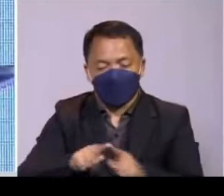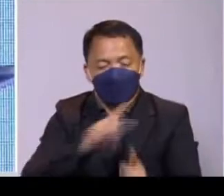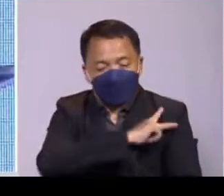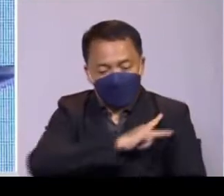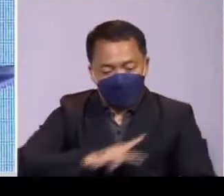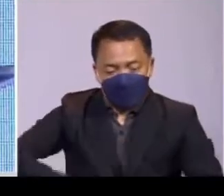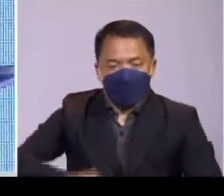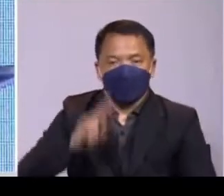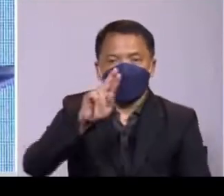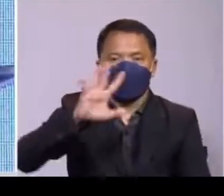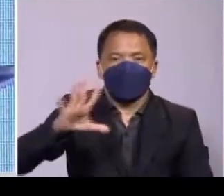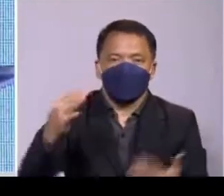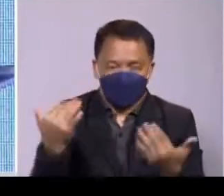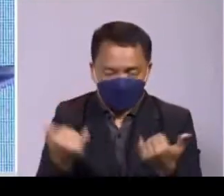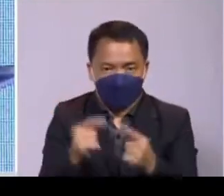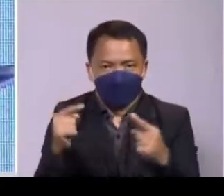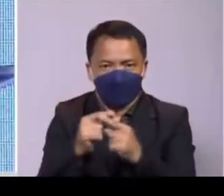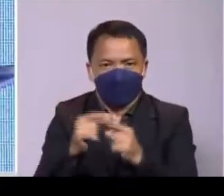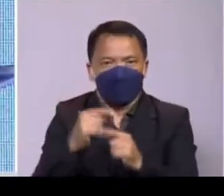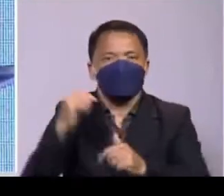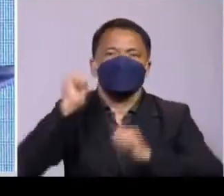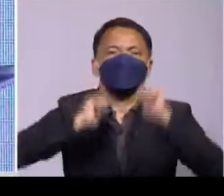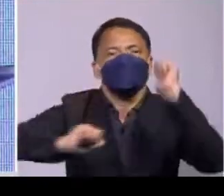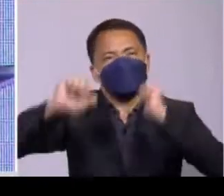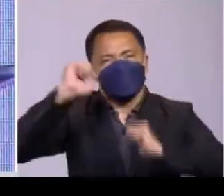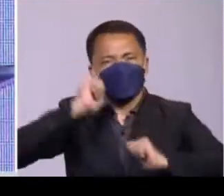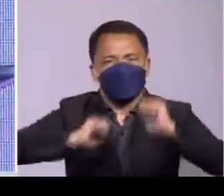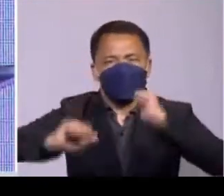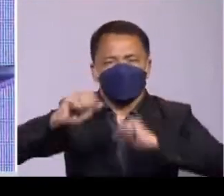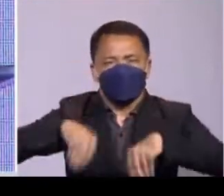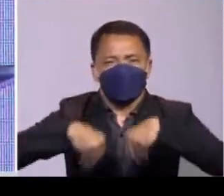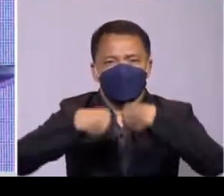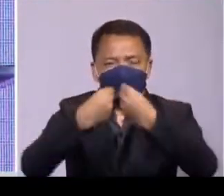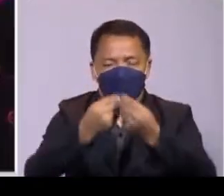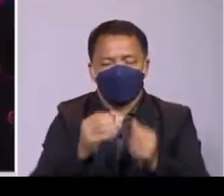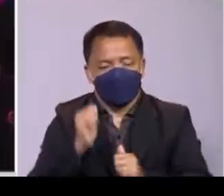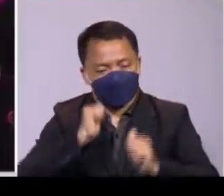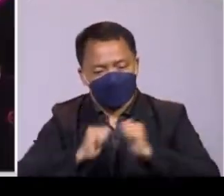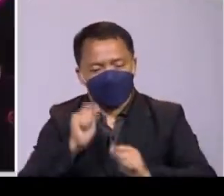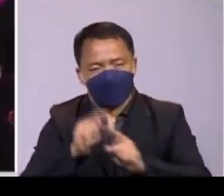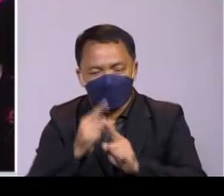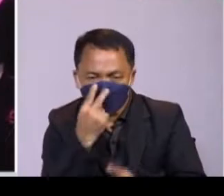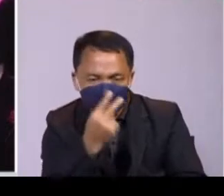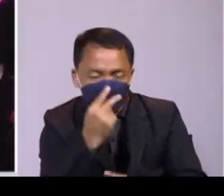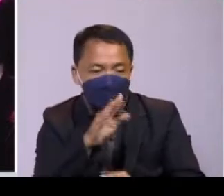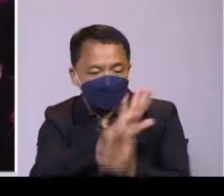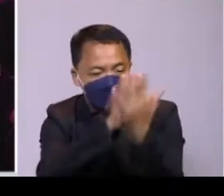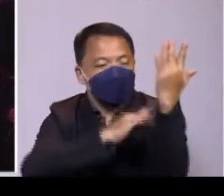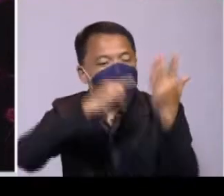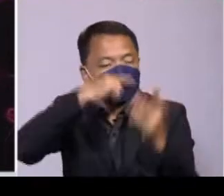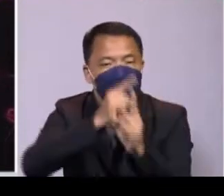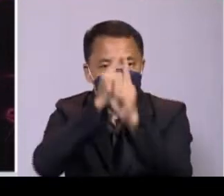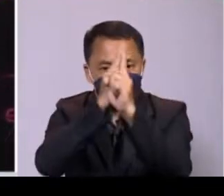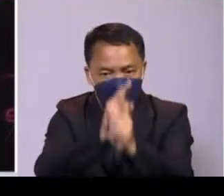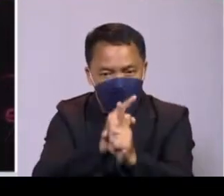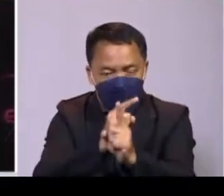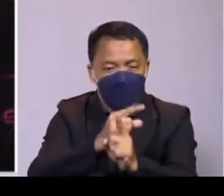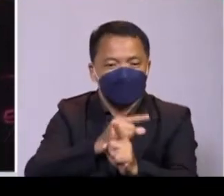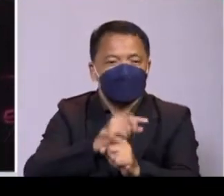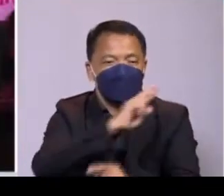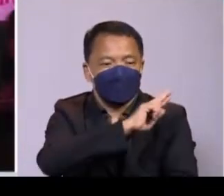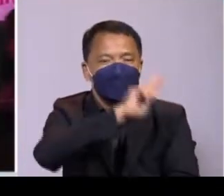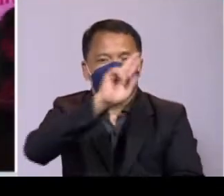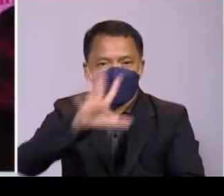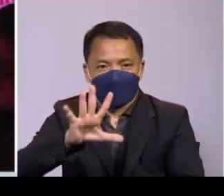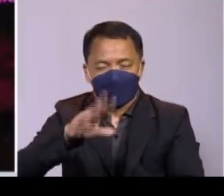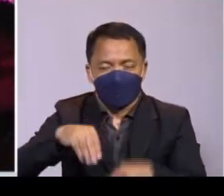ณ์ The Charity Gala Night ผ่านละครเวทีเทิดพระเกียรติสยามเรเนซองส์มองสยามตามรอยพระปิยมหาราช